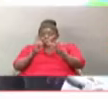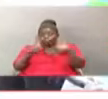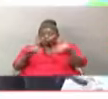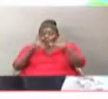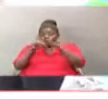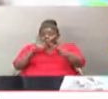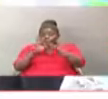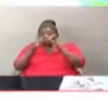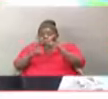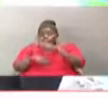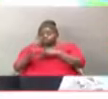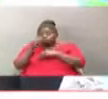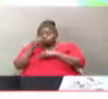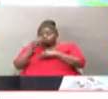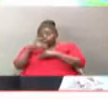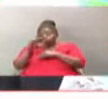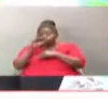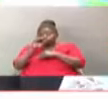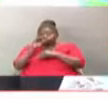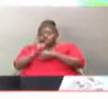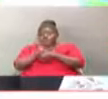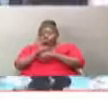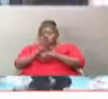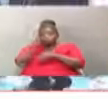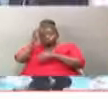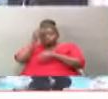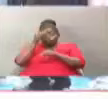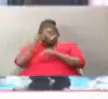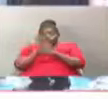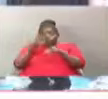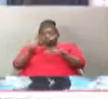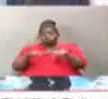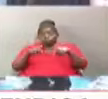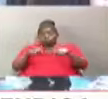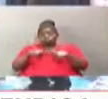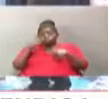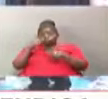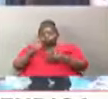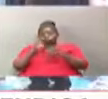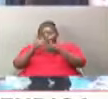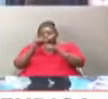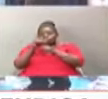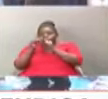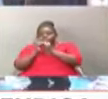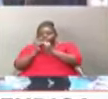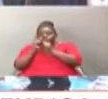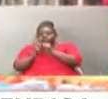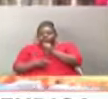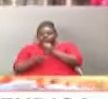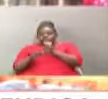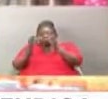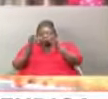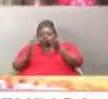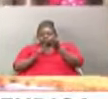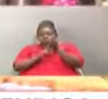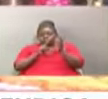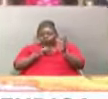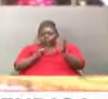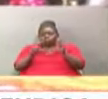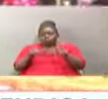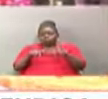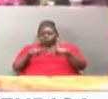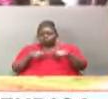ate omusumba Henry Byamuka owe kanisa ya Faith Life naye addukiridde abataliiko mwasiriza basoba mu 10 n'ebikozesebwa mu bulamu obwa bulijjo